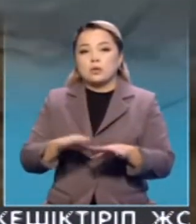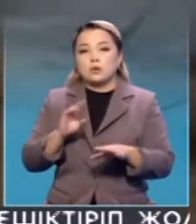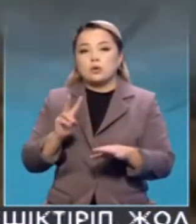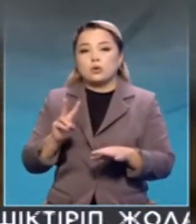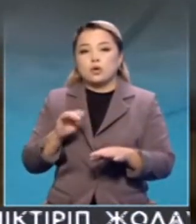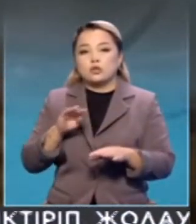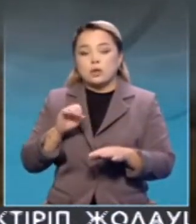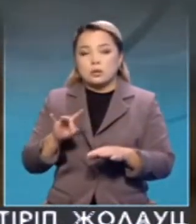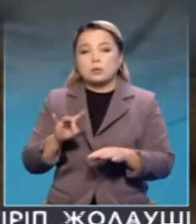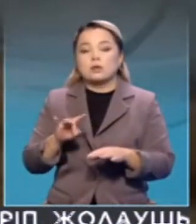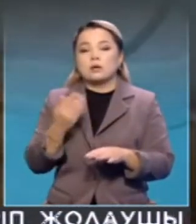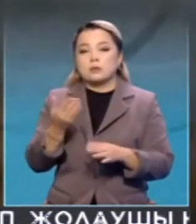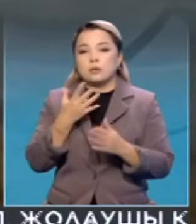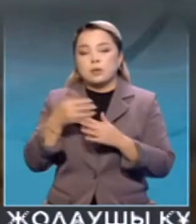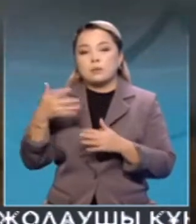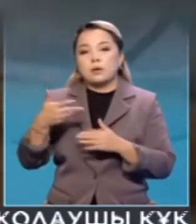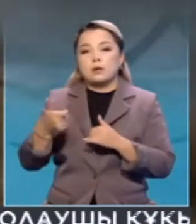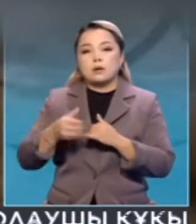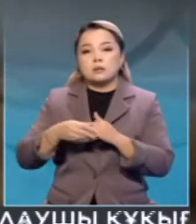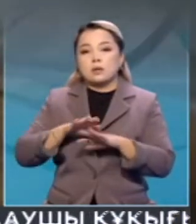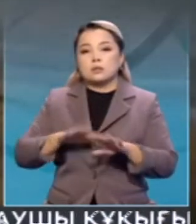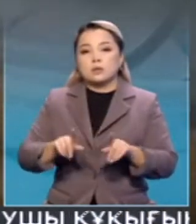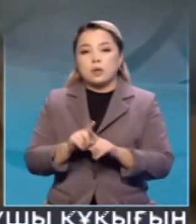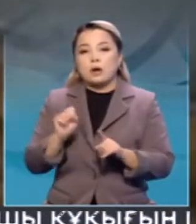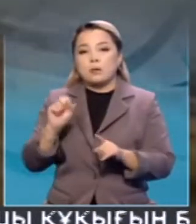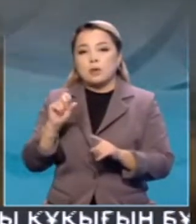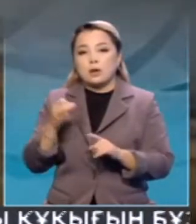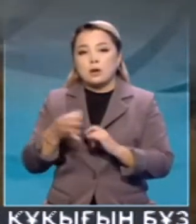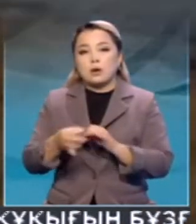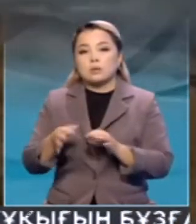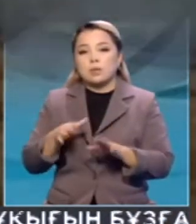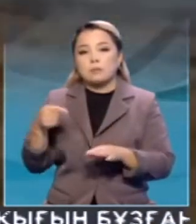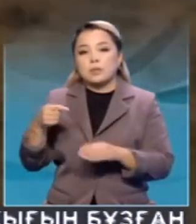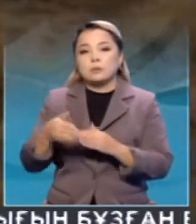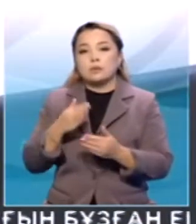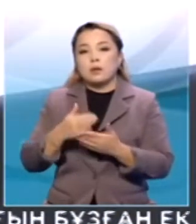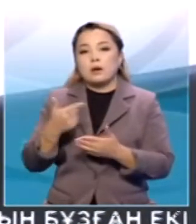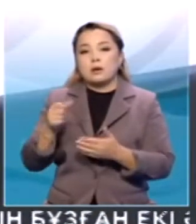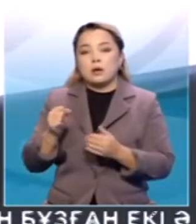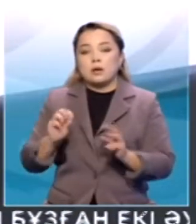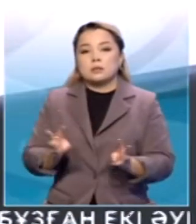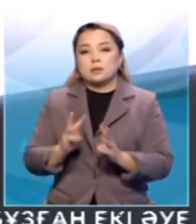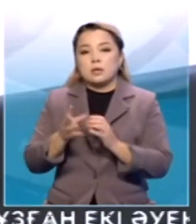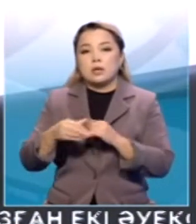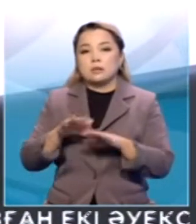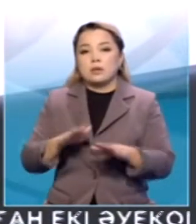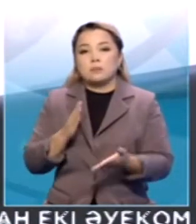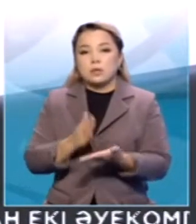яғни Үржар ауданында 5000 гектардан астам, Абай ауданында 1000 гектарға жуық жер жанып кеткен.